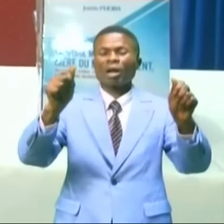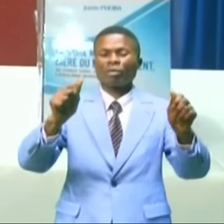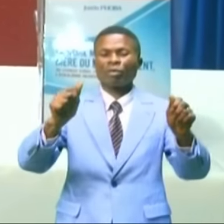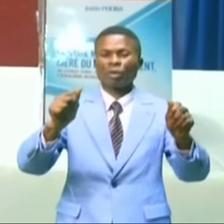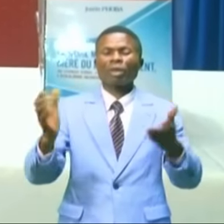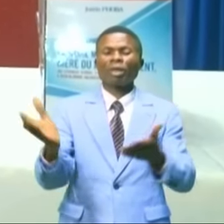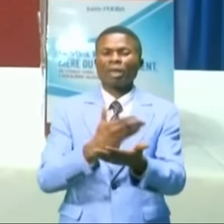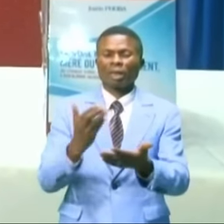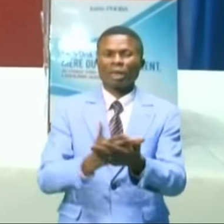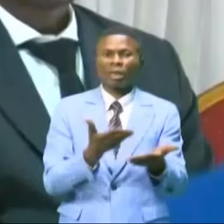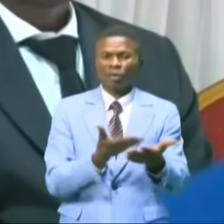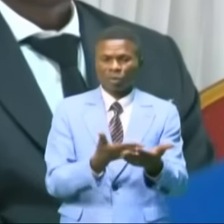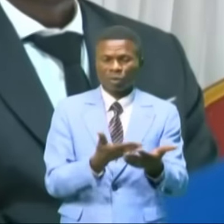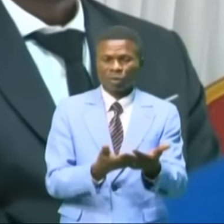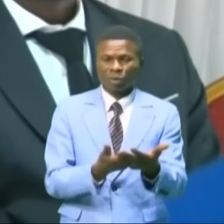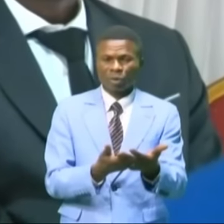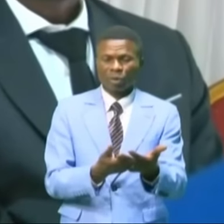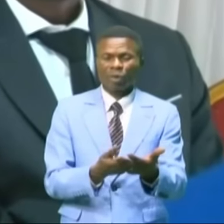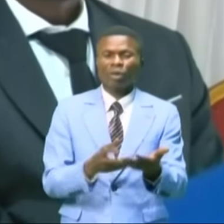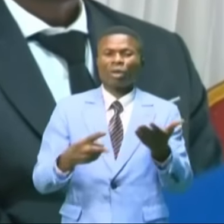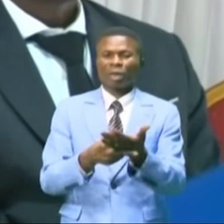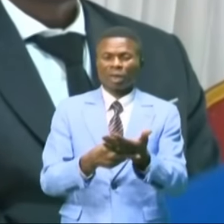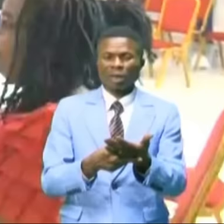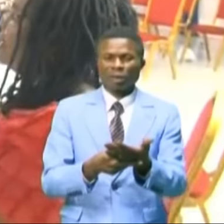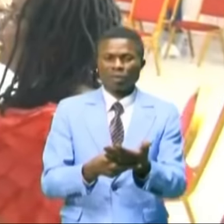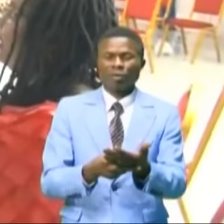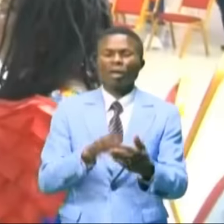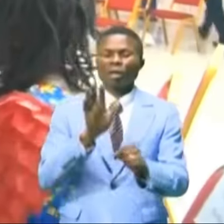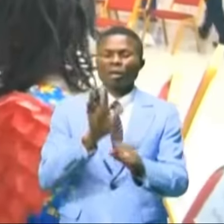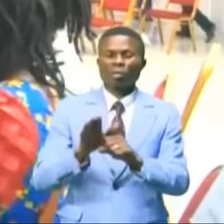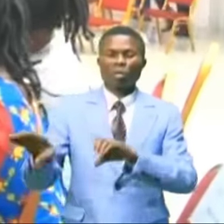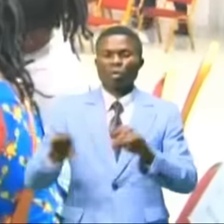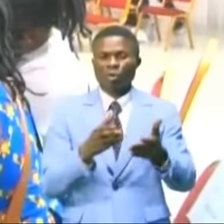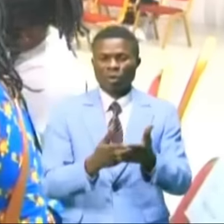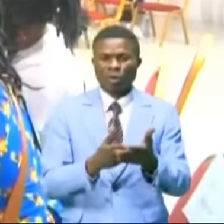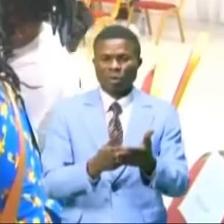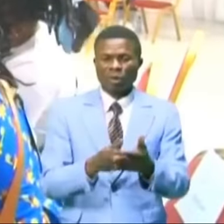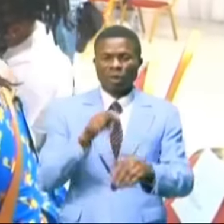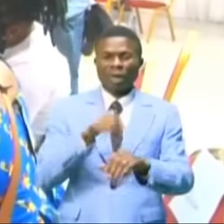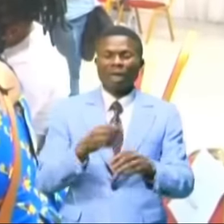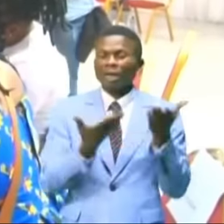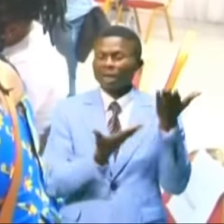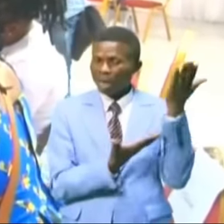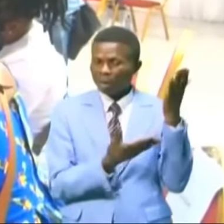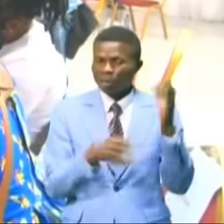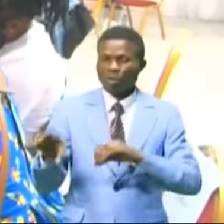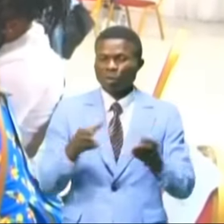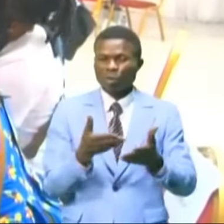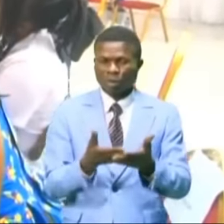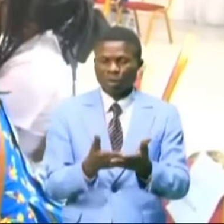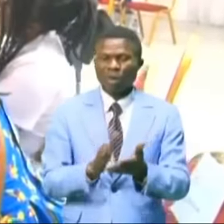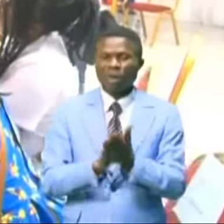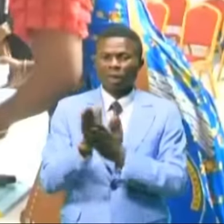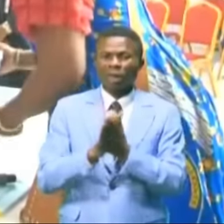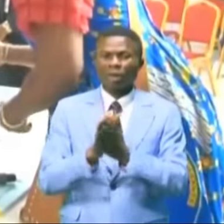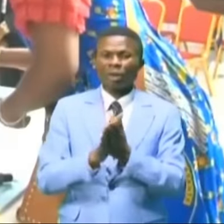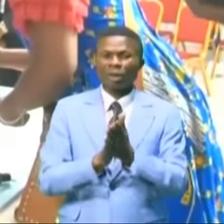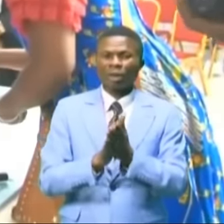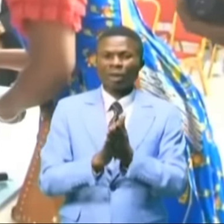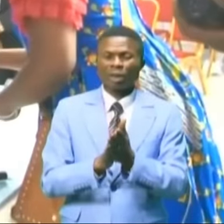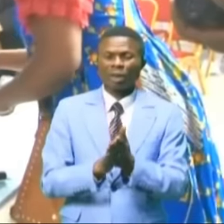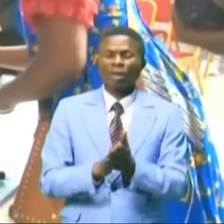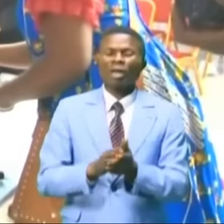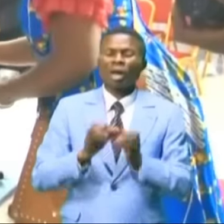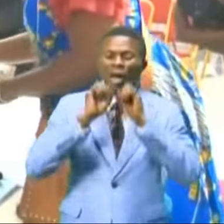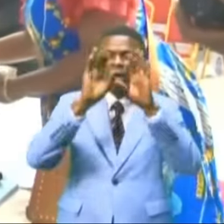ce chef-d'œuvre de haute facture pluridisciplinaire. Notons que le dernier temps fort de cette cérémonie était consacré au vernissage